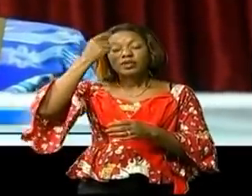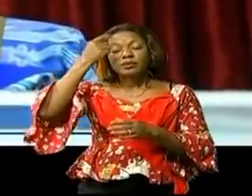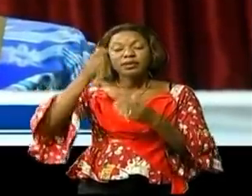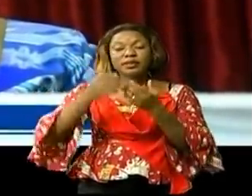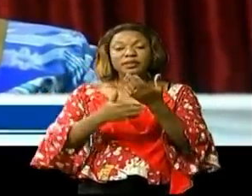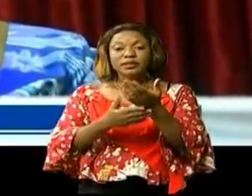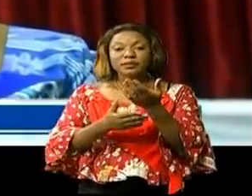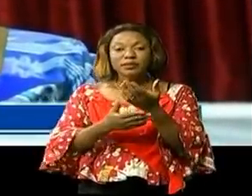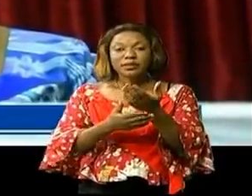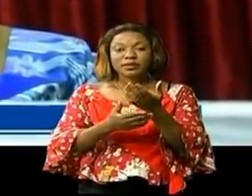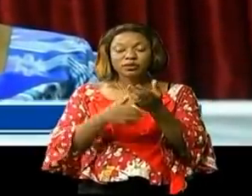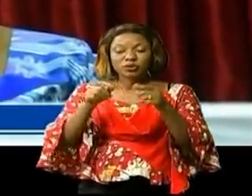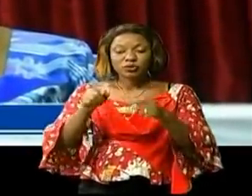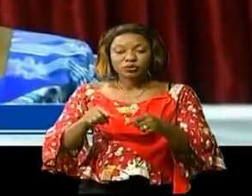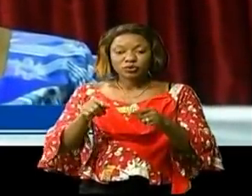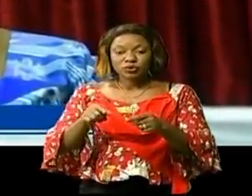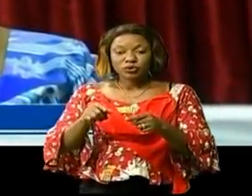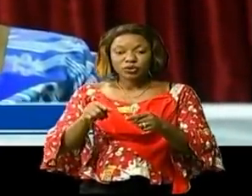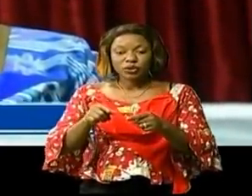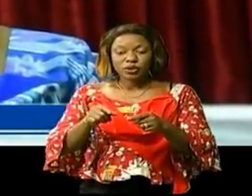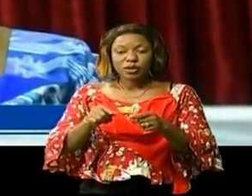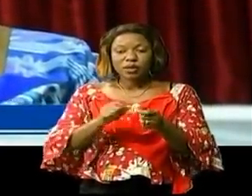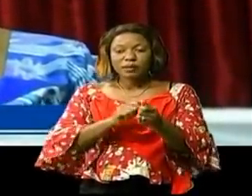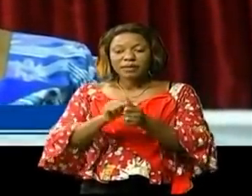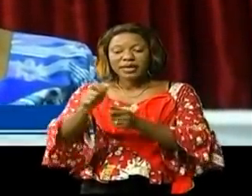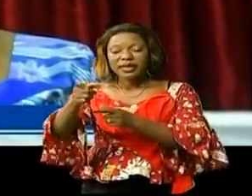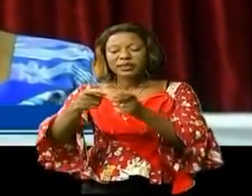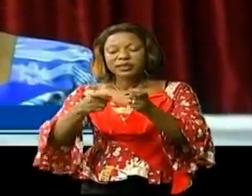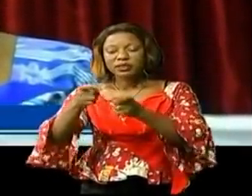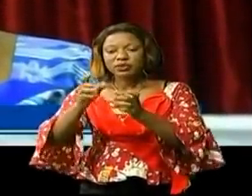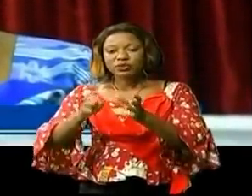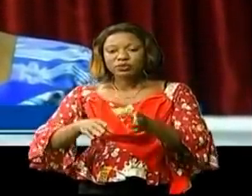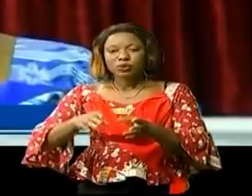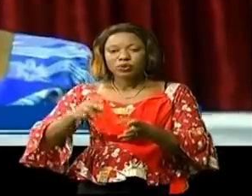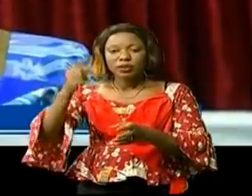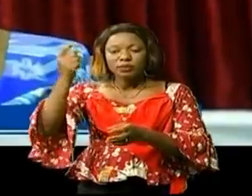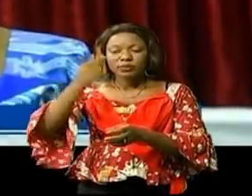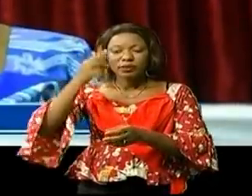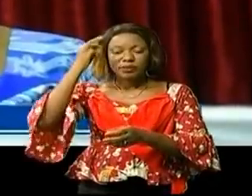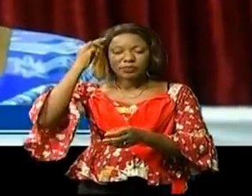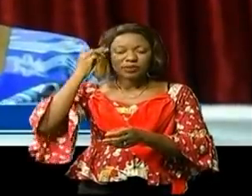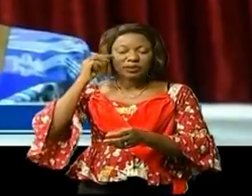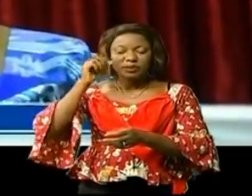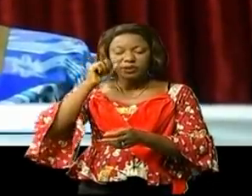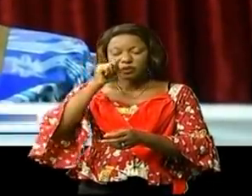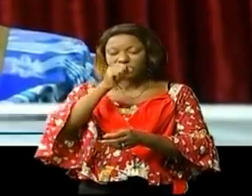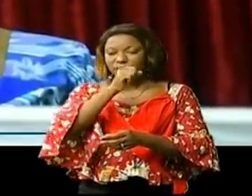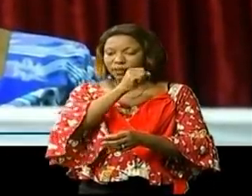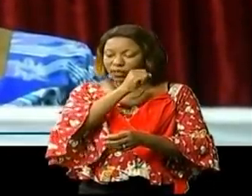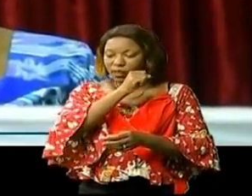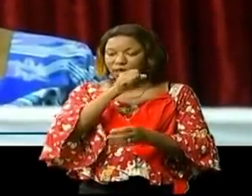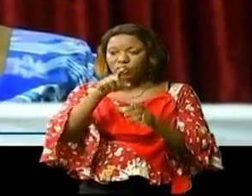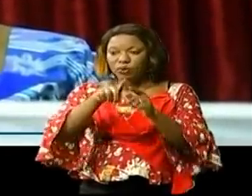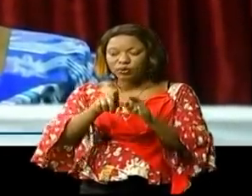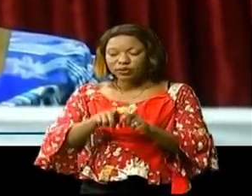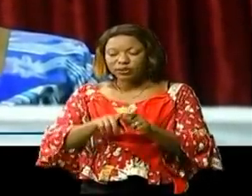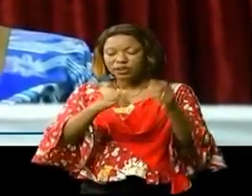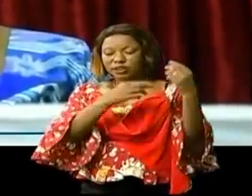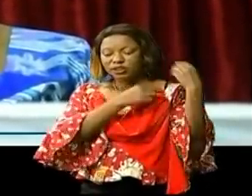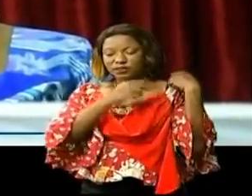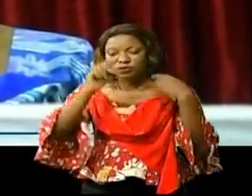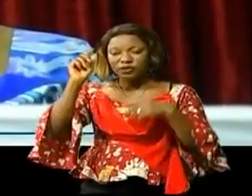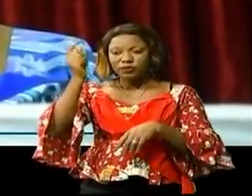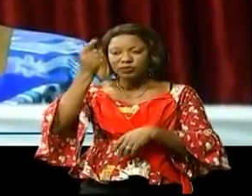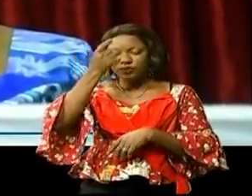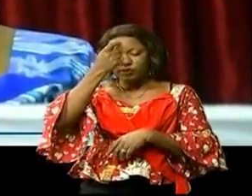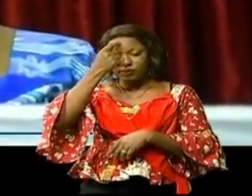de son excellence Monsieur Jean-Michel Samalou-Kondé, premier ministre et chef du gouvernement,